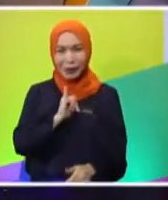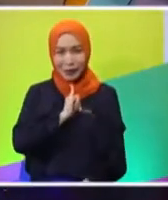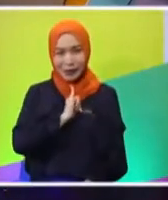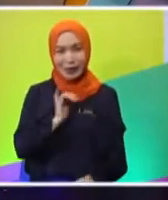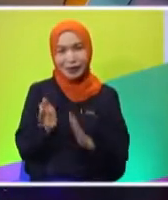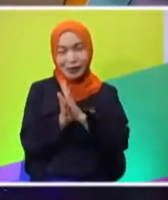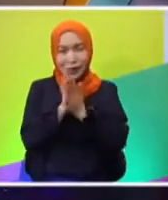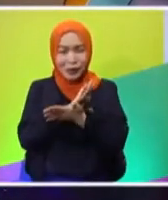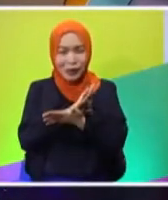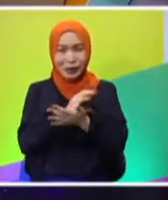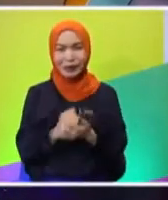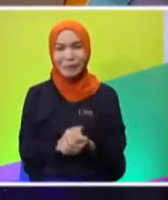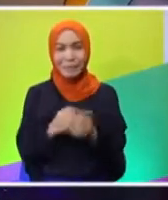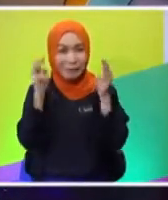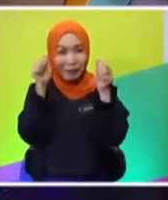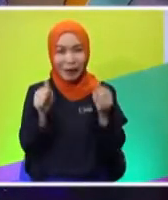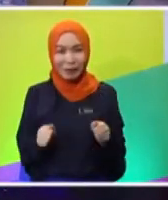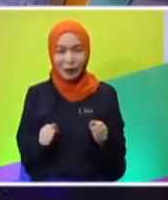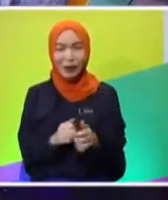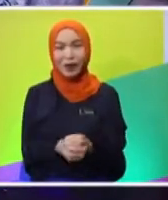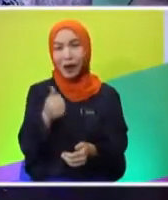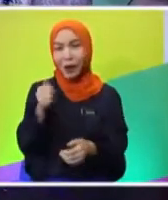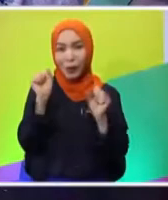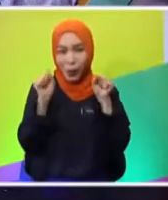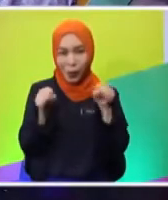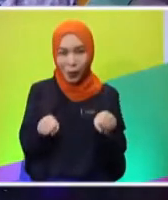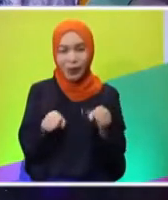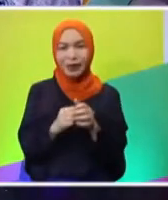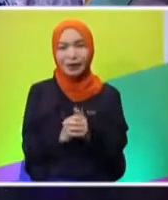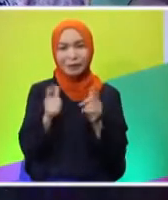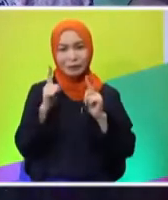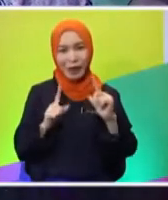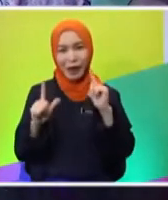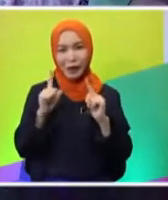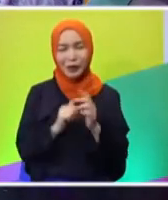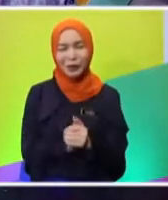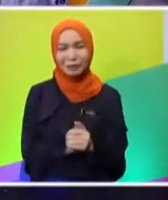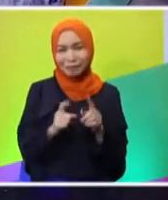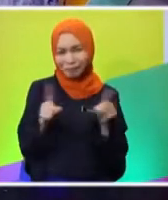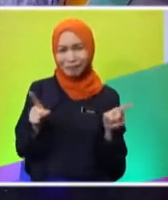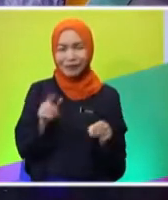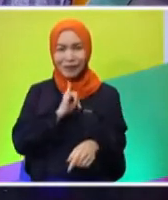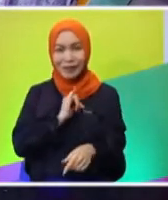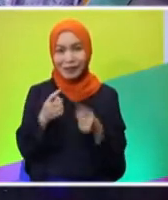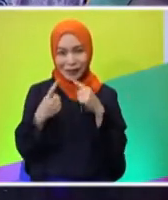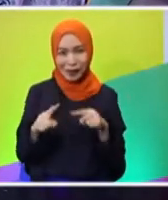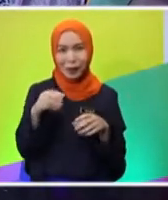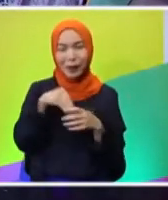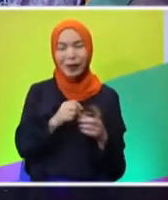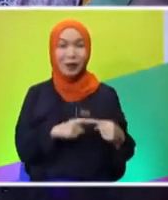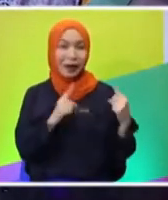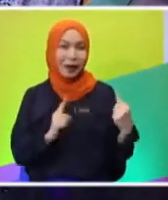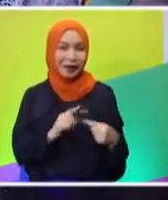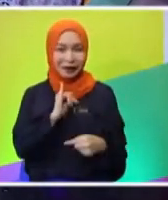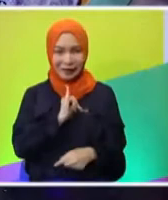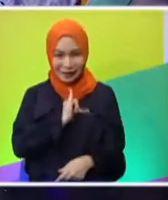jemput cukup Anda bagi Express tingkat itu tengok ngambil Yami tapi saya jawab tahu dalam hati sajalah ucapan